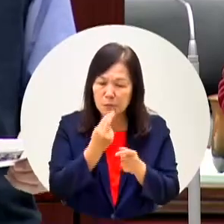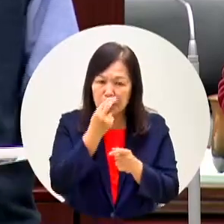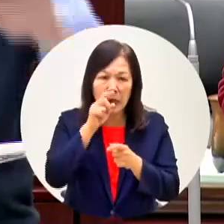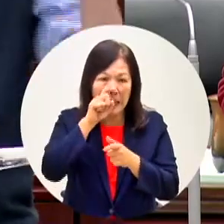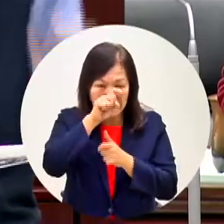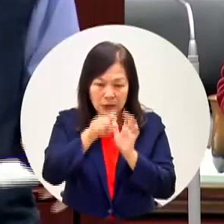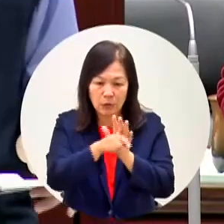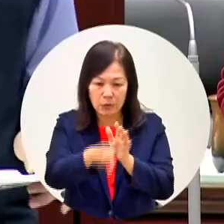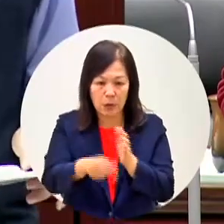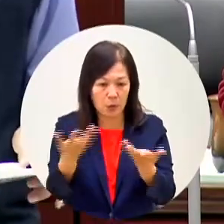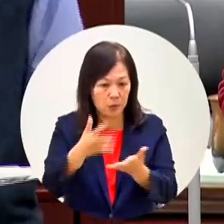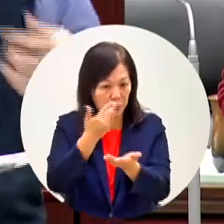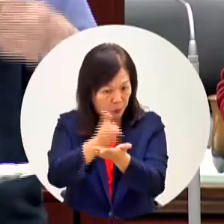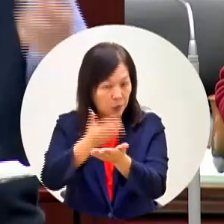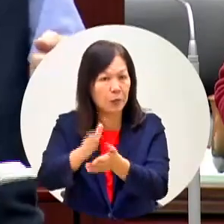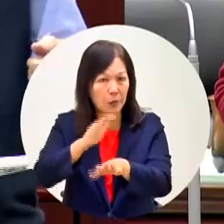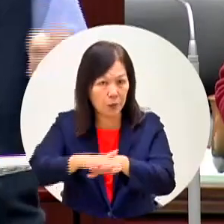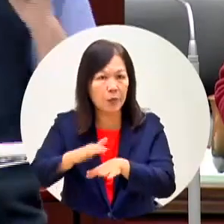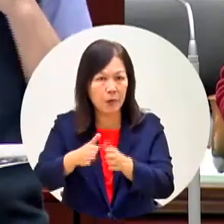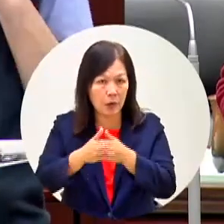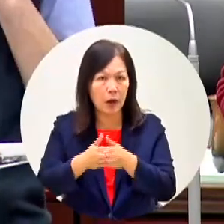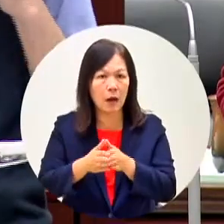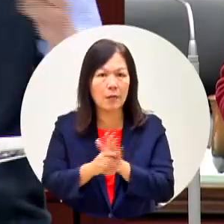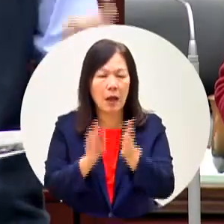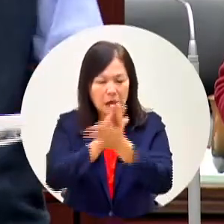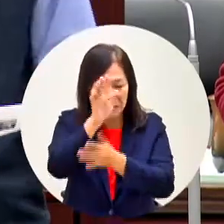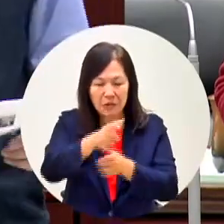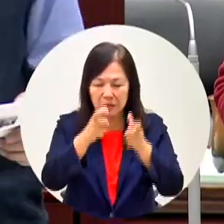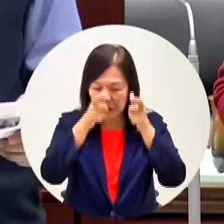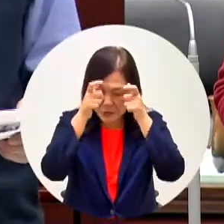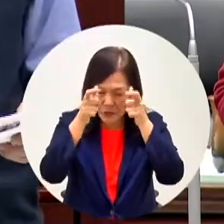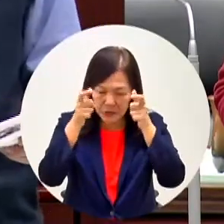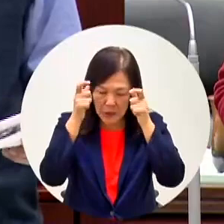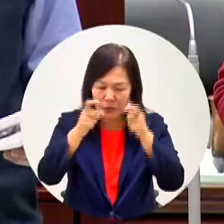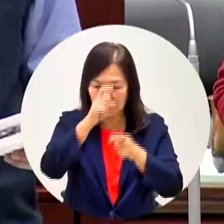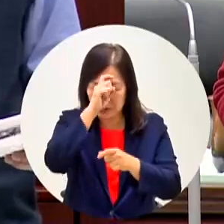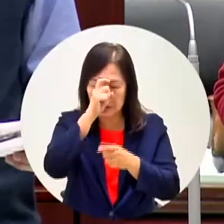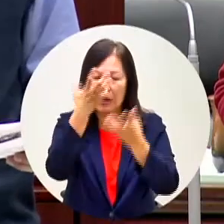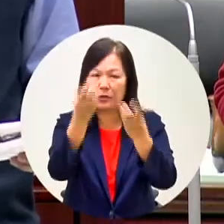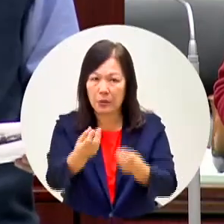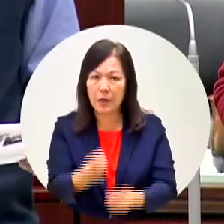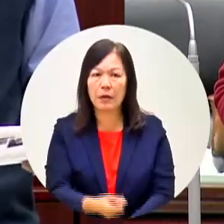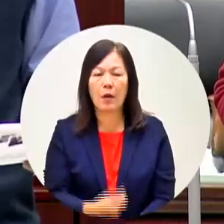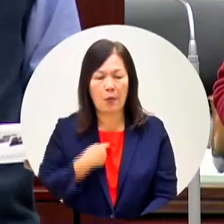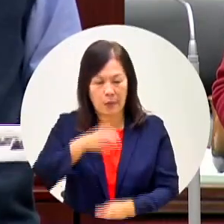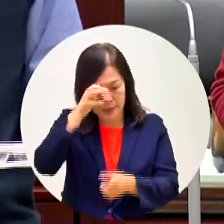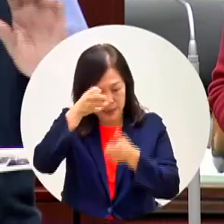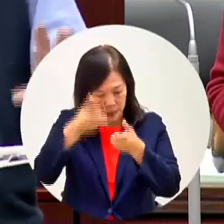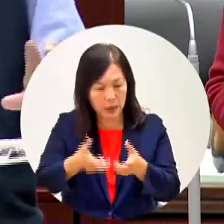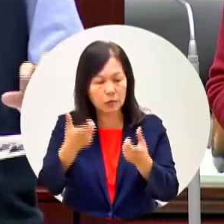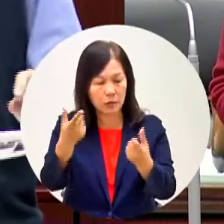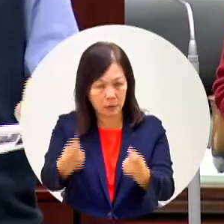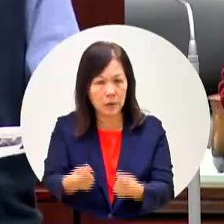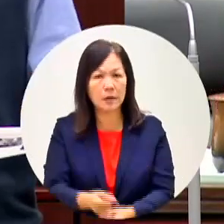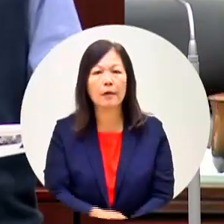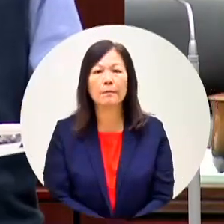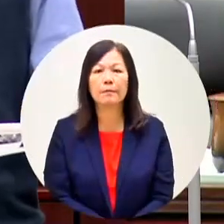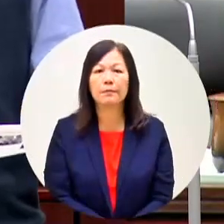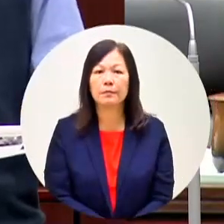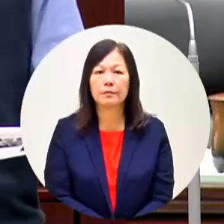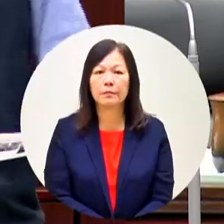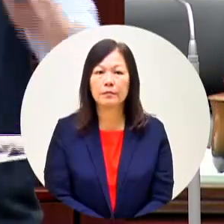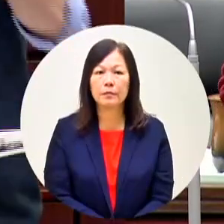来的高雄不会有希望。我是这么看重的，所以特别跟美雅议员来报告。教育资源不